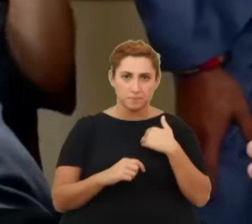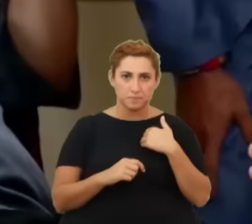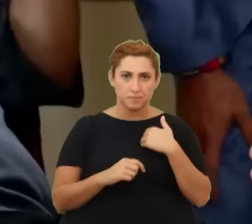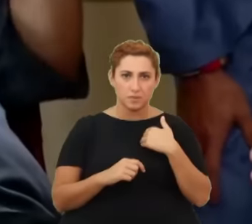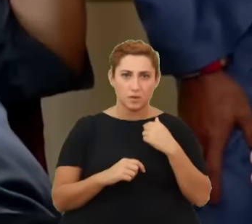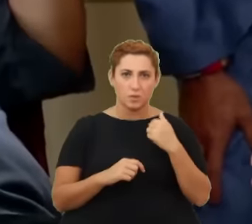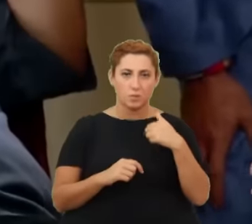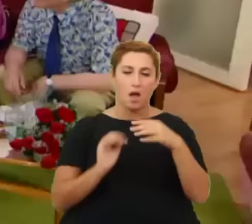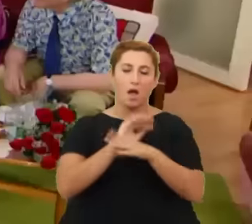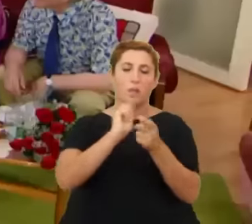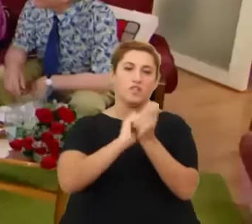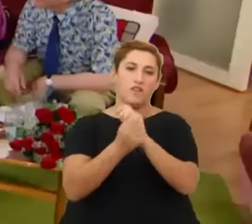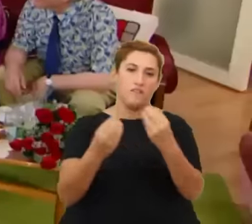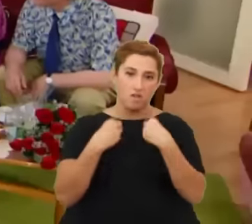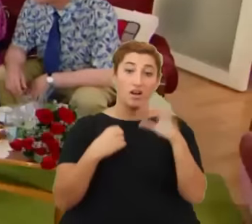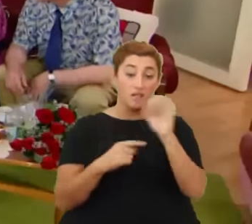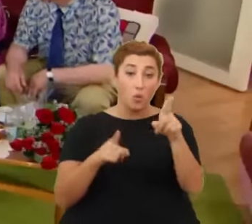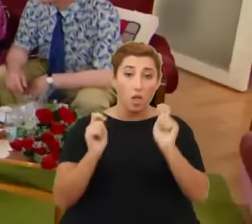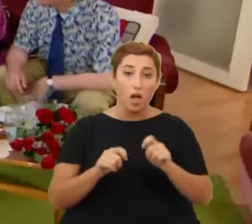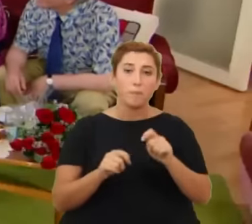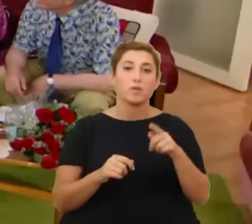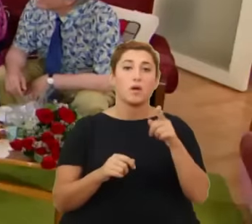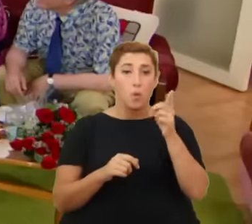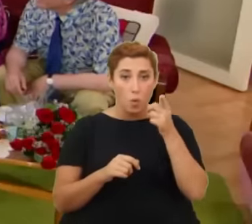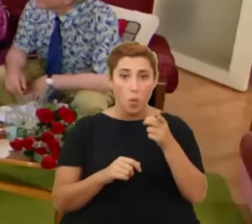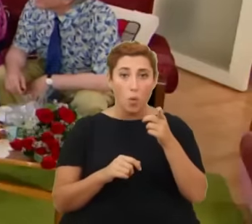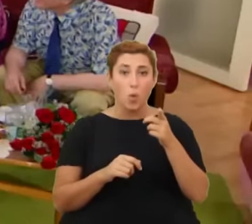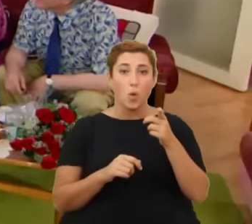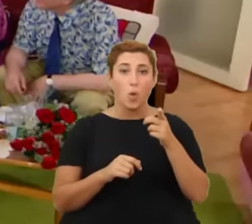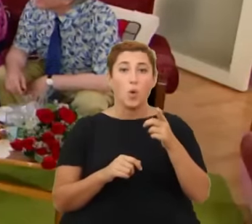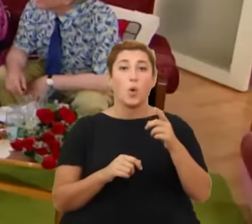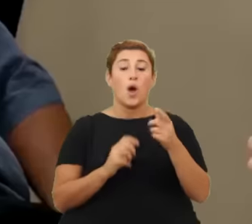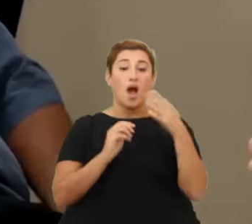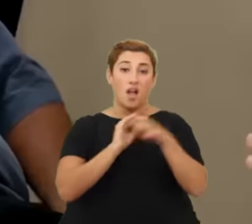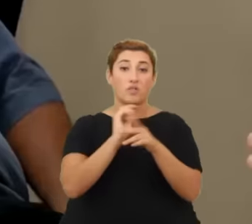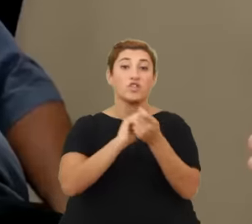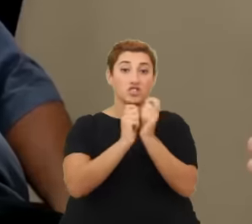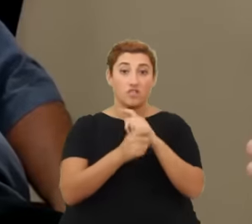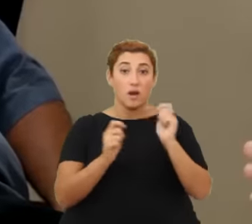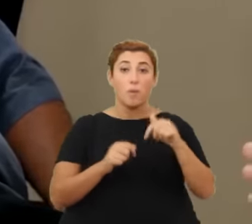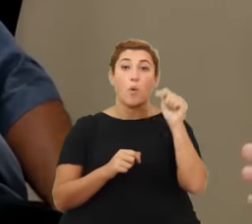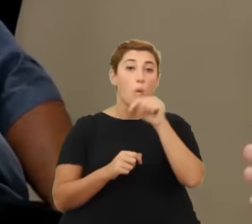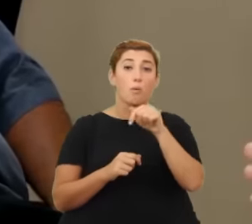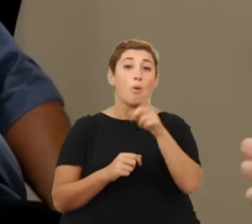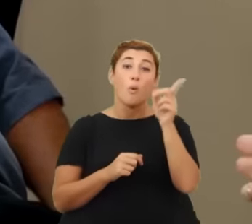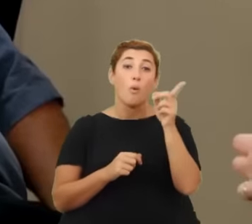bu hayatına döndürdü. Aynen öyle oldu. Peki o döndürürken... Bu